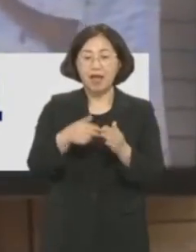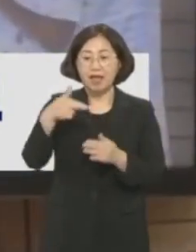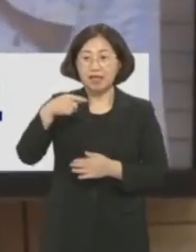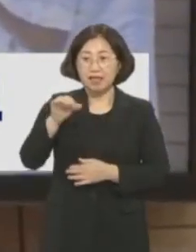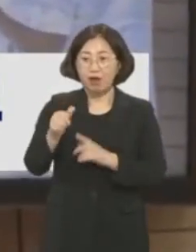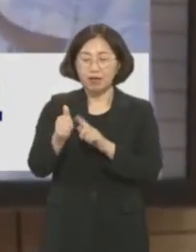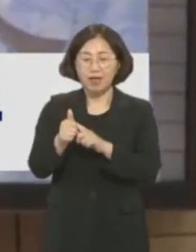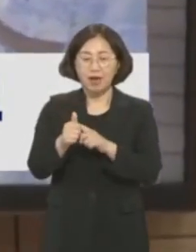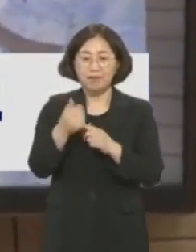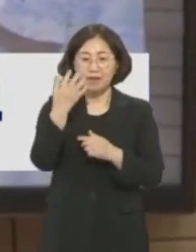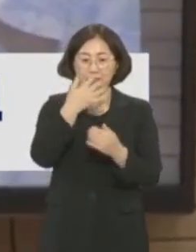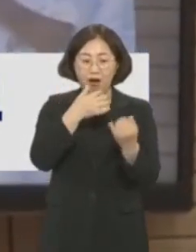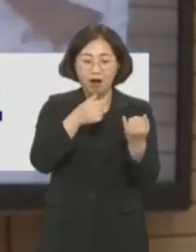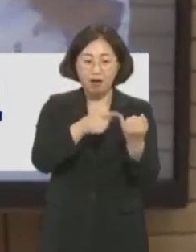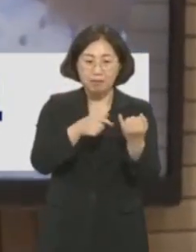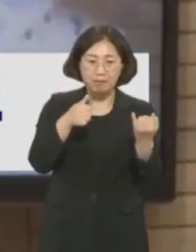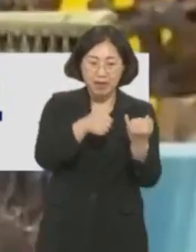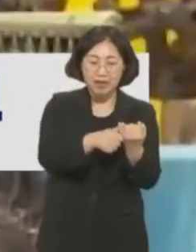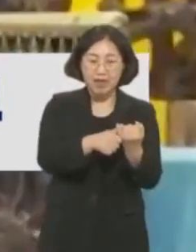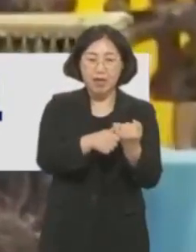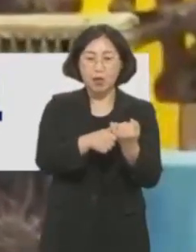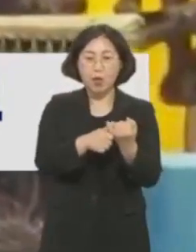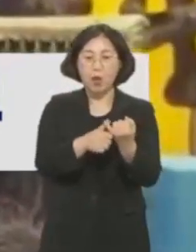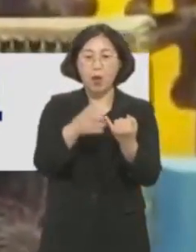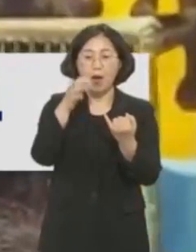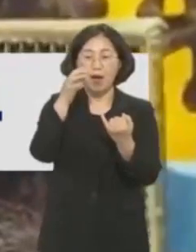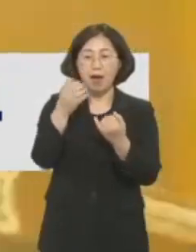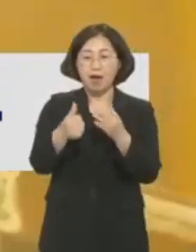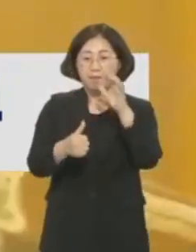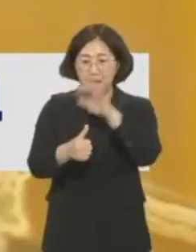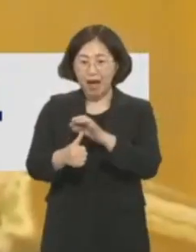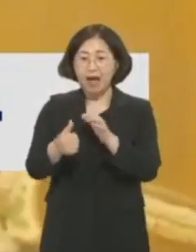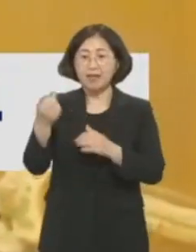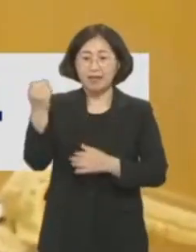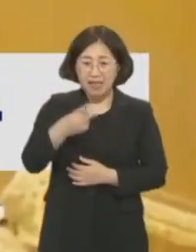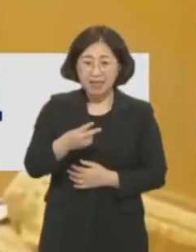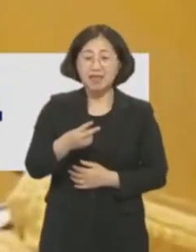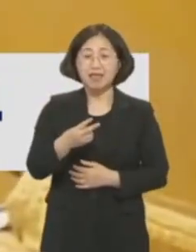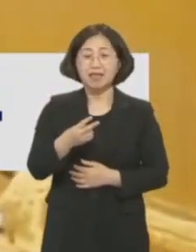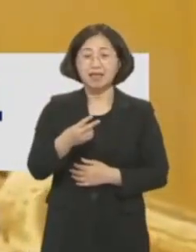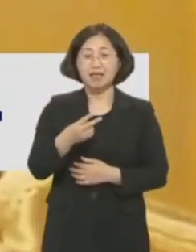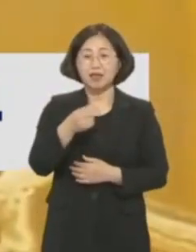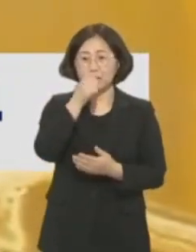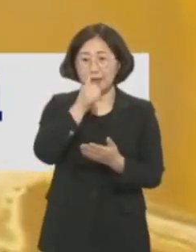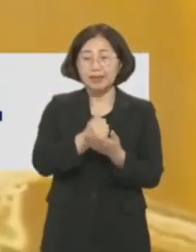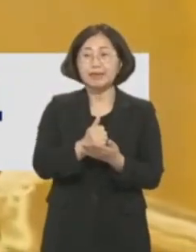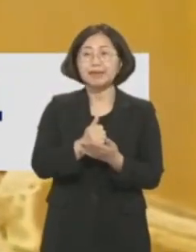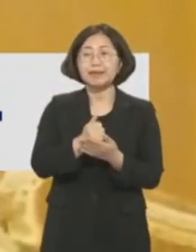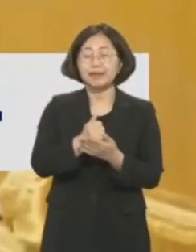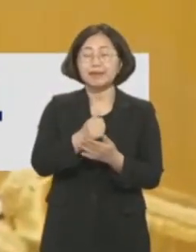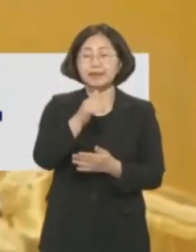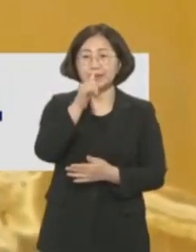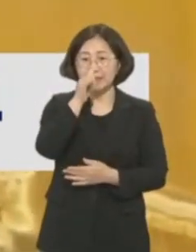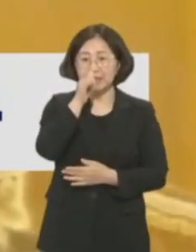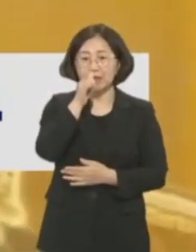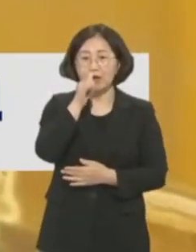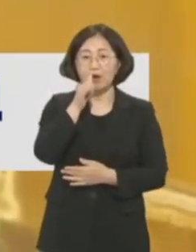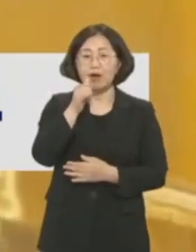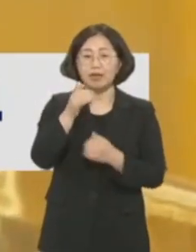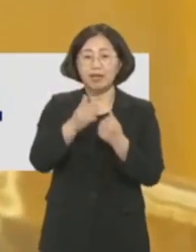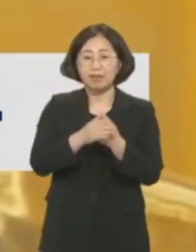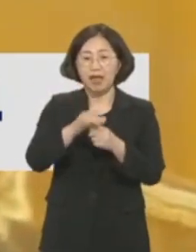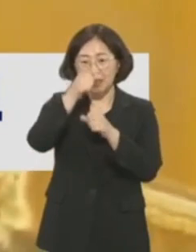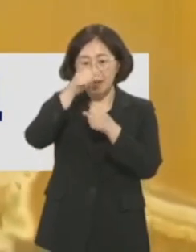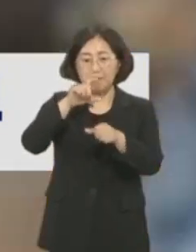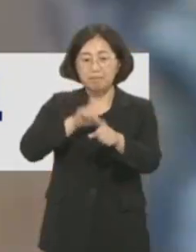성폭행한 죄로 징역형에 실형을 집행받고 다시 범행을 저지른만큼 전자발찌 부착 명령을 청구했습니다